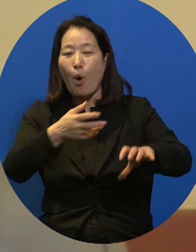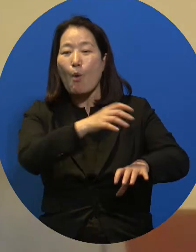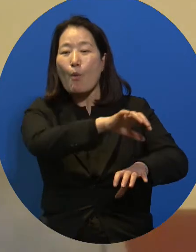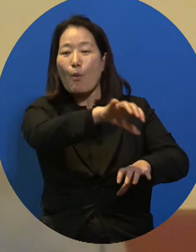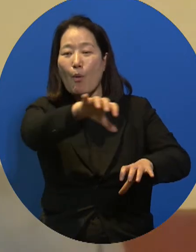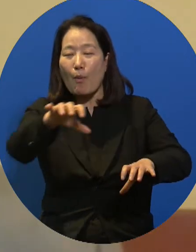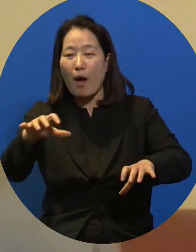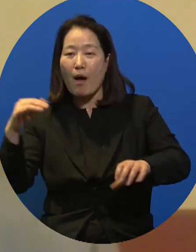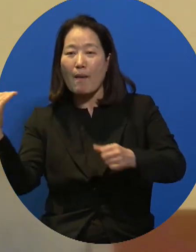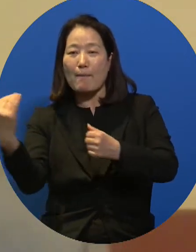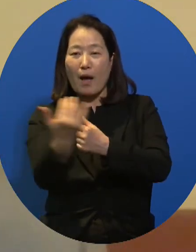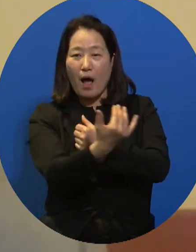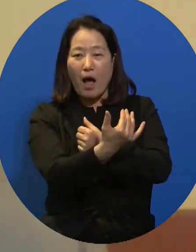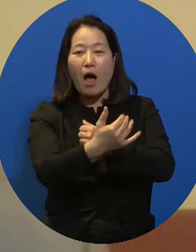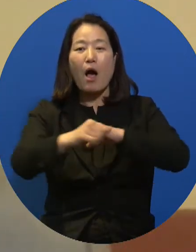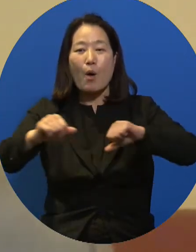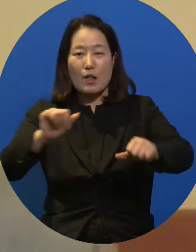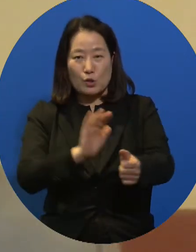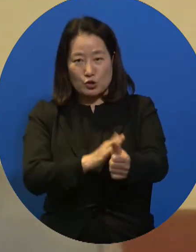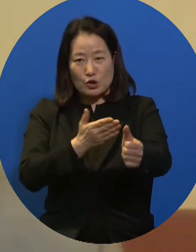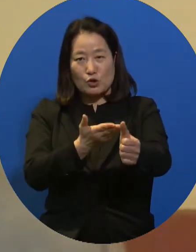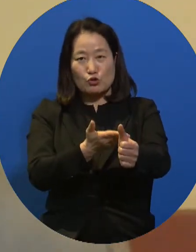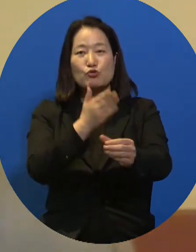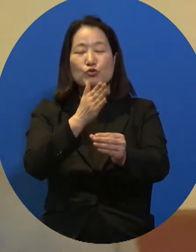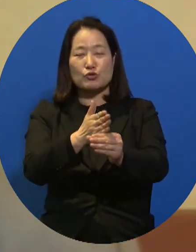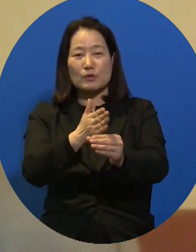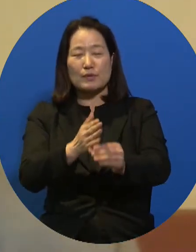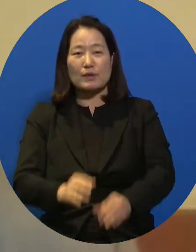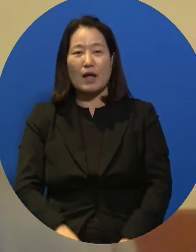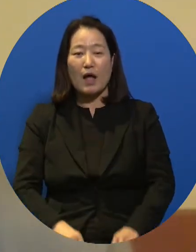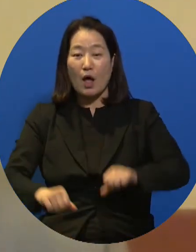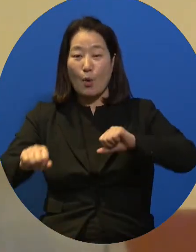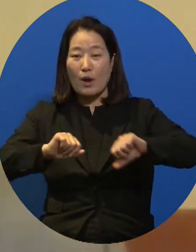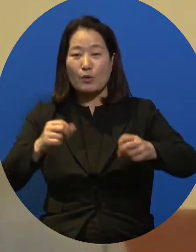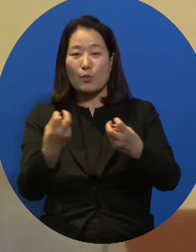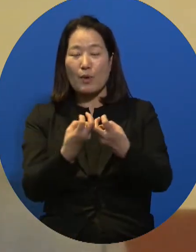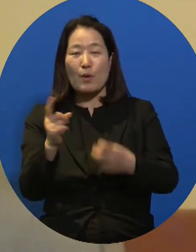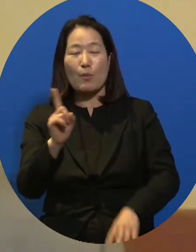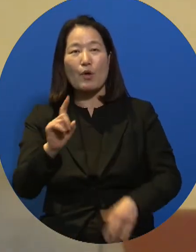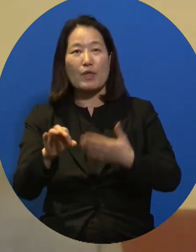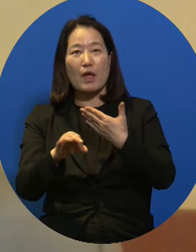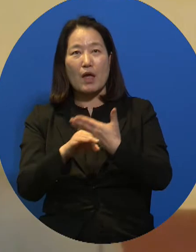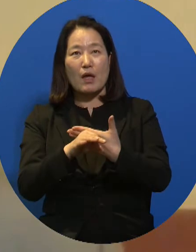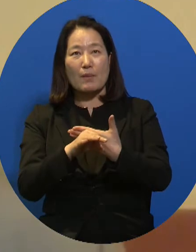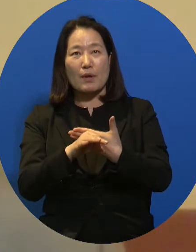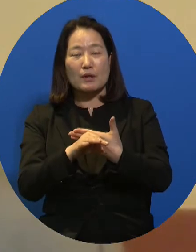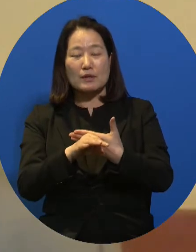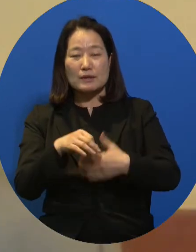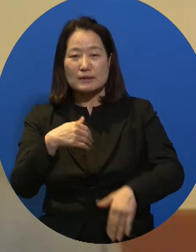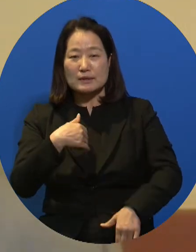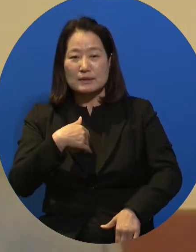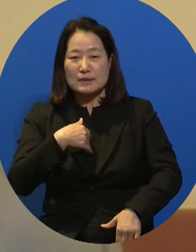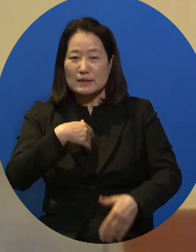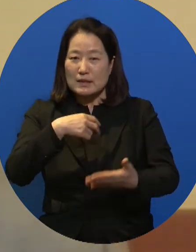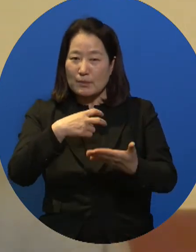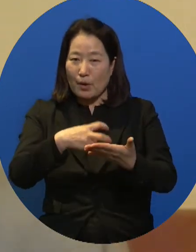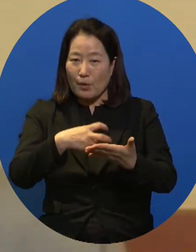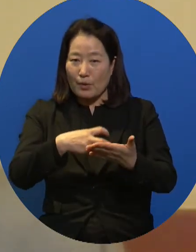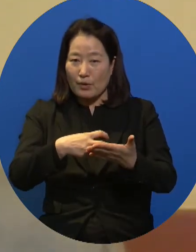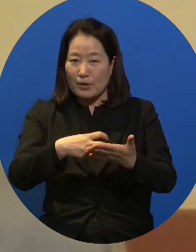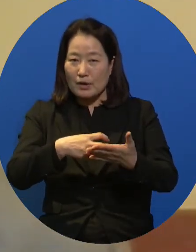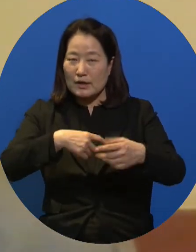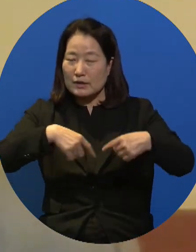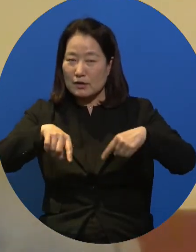있습니다. 저희가 어떻게 활동하는지 좀 설명을 드리자면, 저희는 좀 전략적인 중재를 통해서